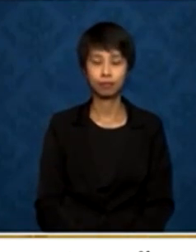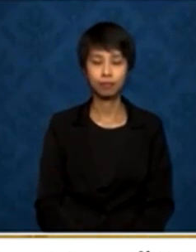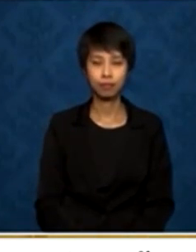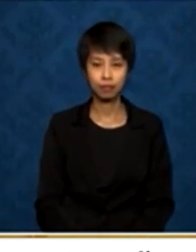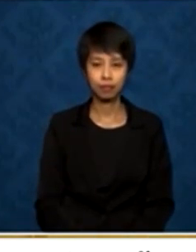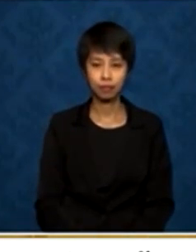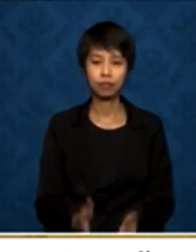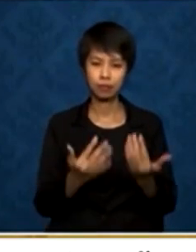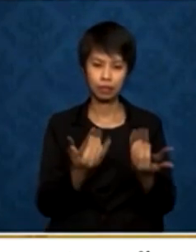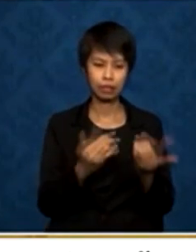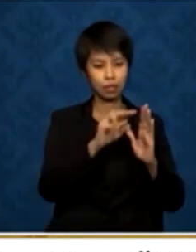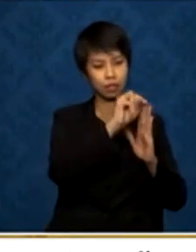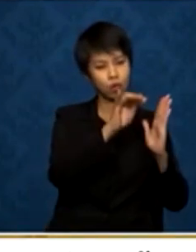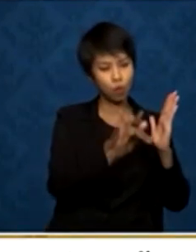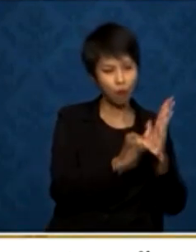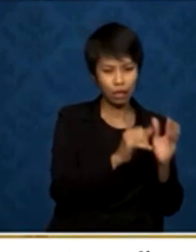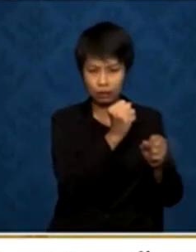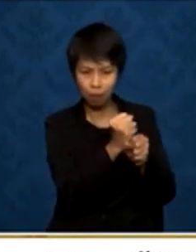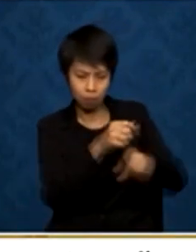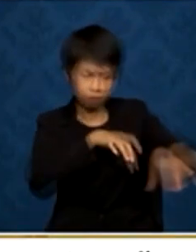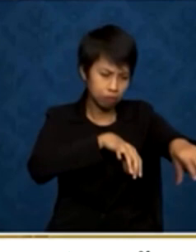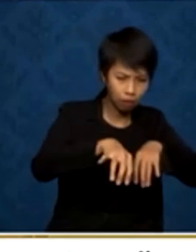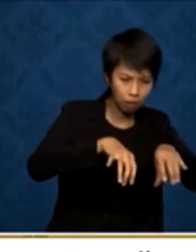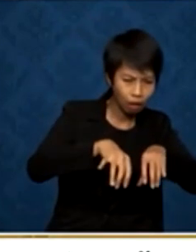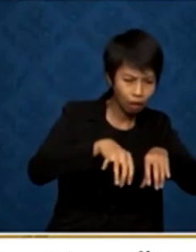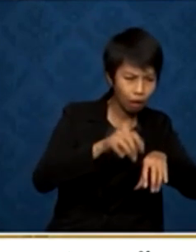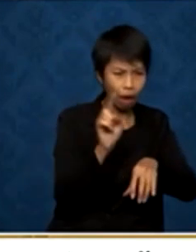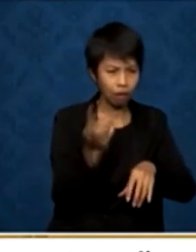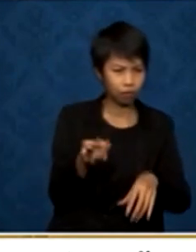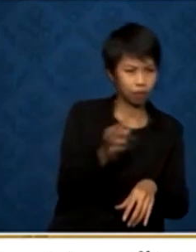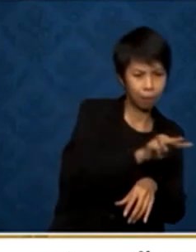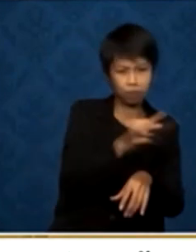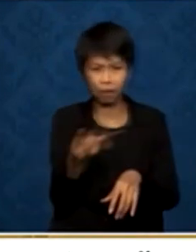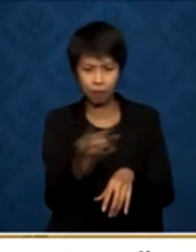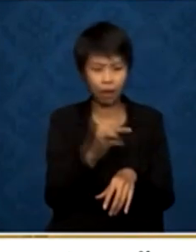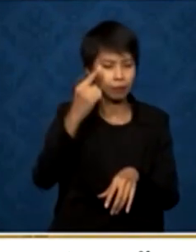ดำเนินนโยบายที่สับสนคิดไปทำไป